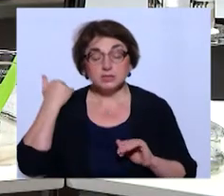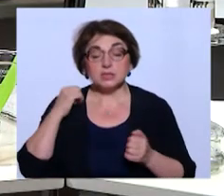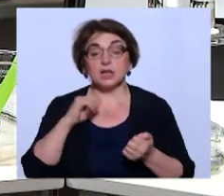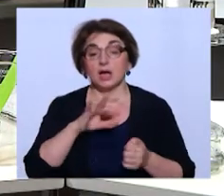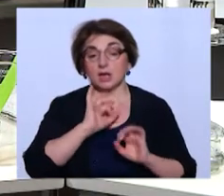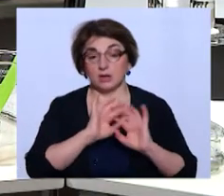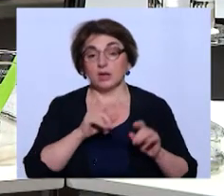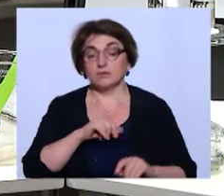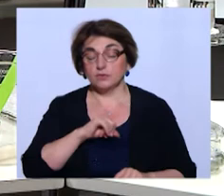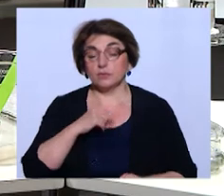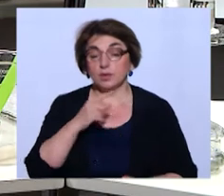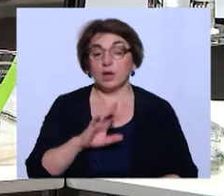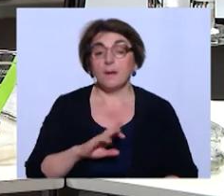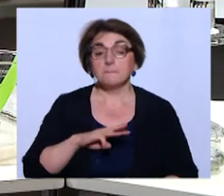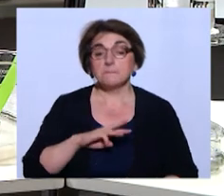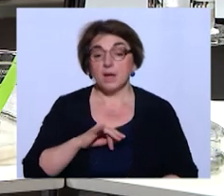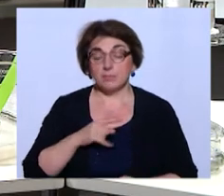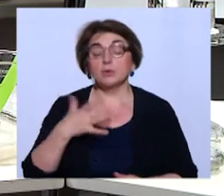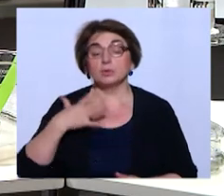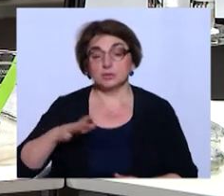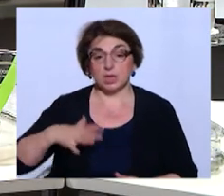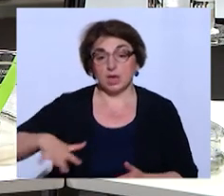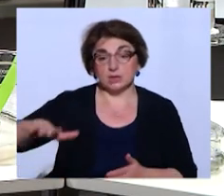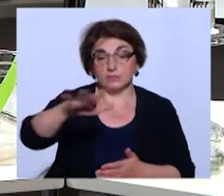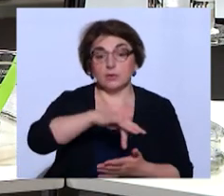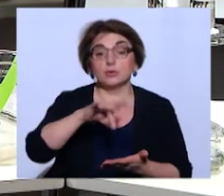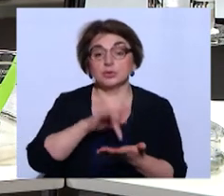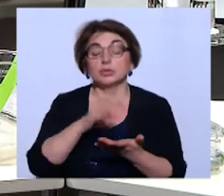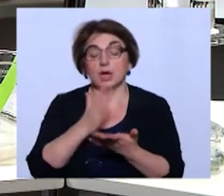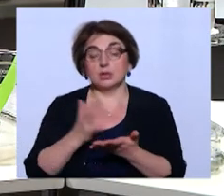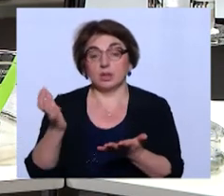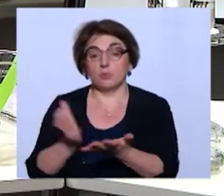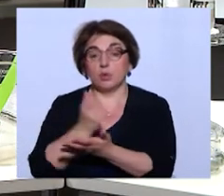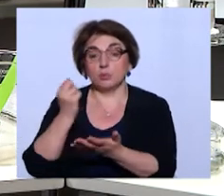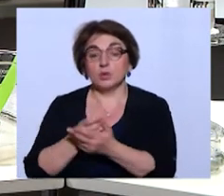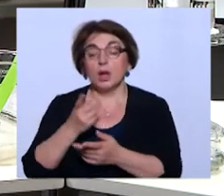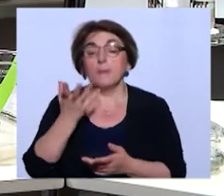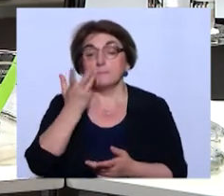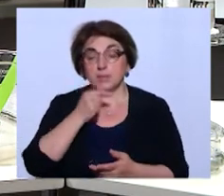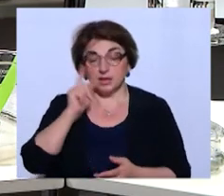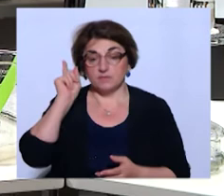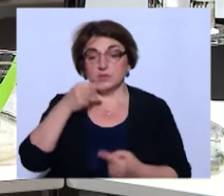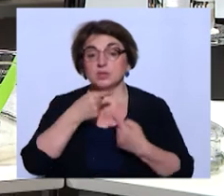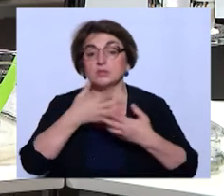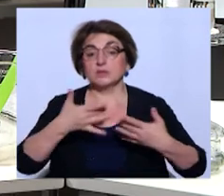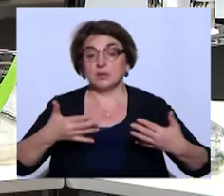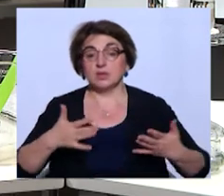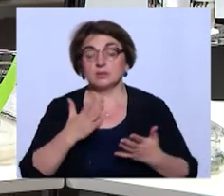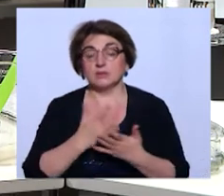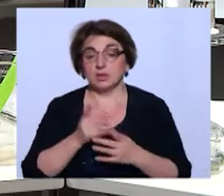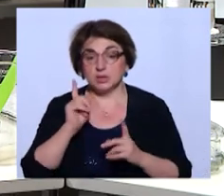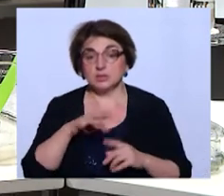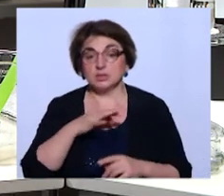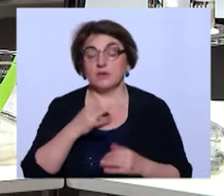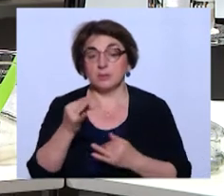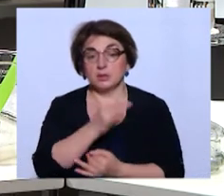რომ მარმარილო საქართველოსშიც მოიპოვება სხვადასხვა შეფერილობის და რა აძლევს შეფერილობას, ამაზეც ვისაუბრეთ და